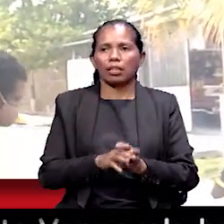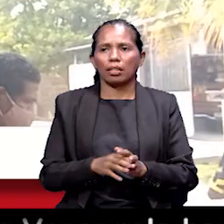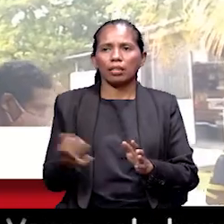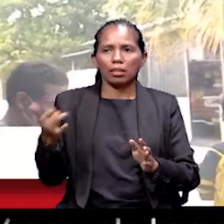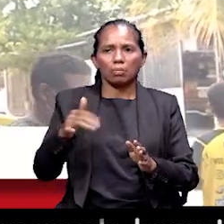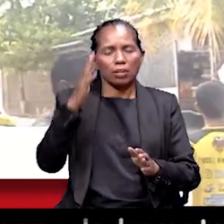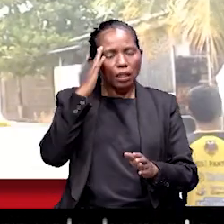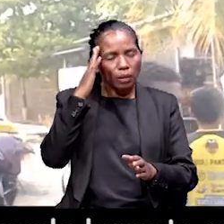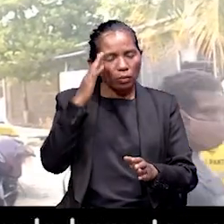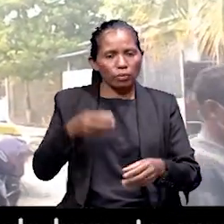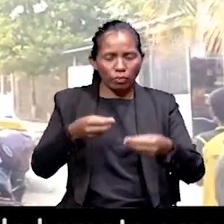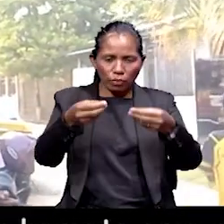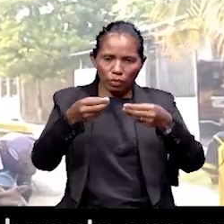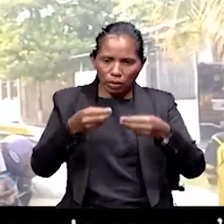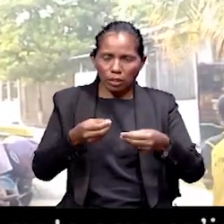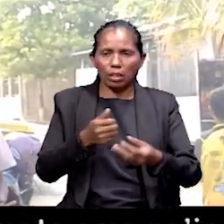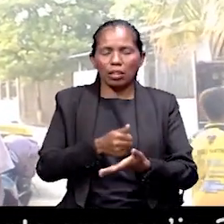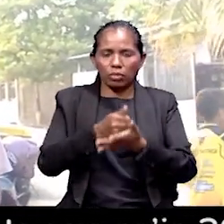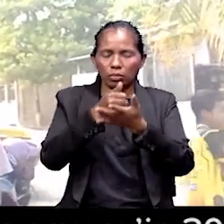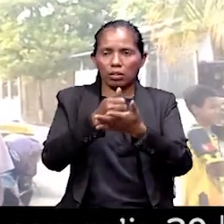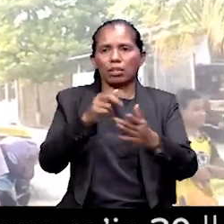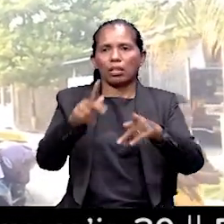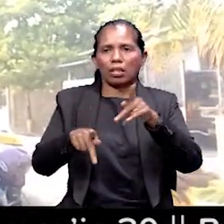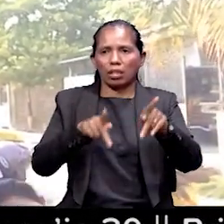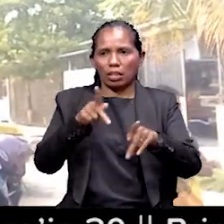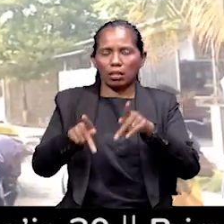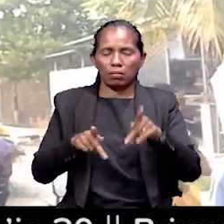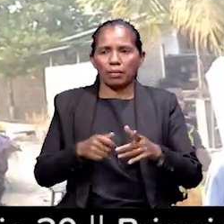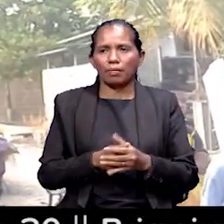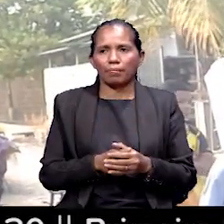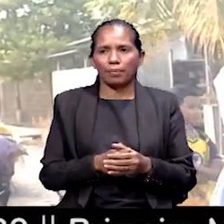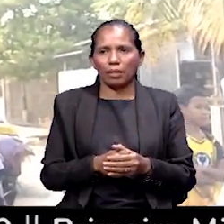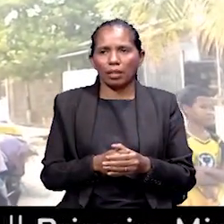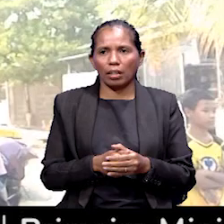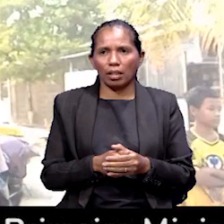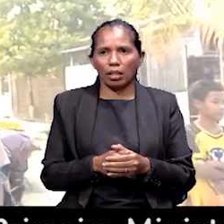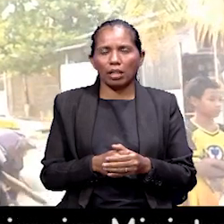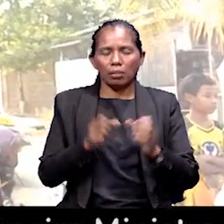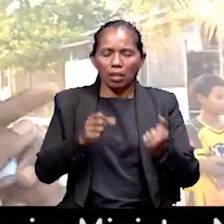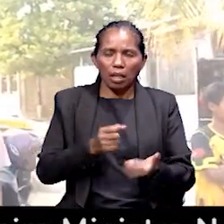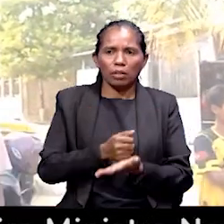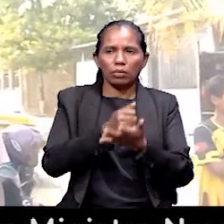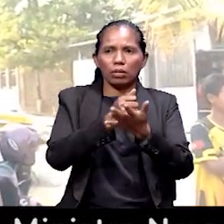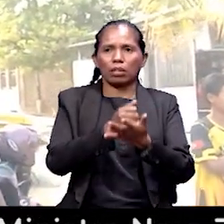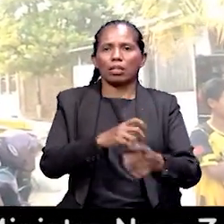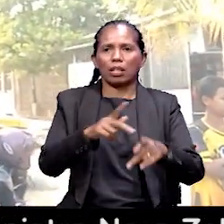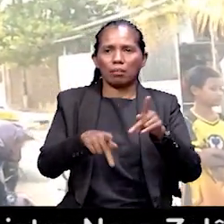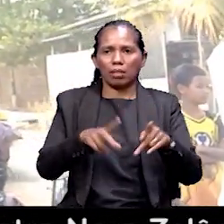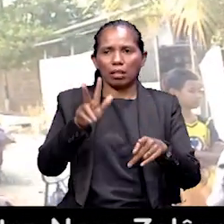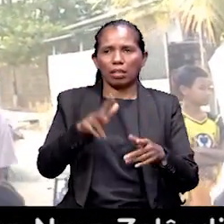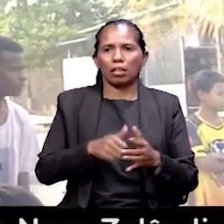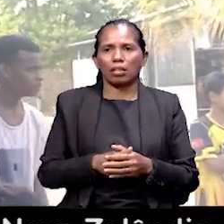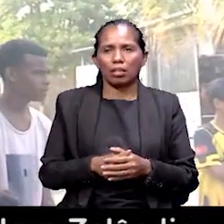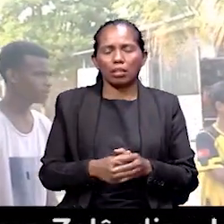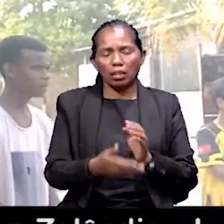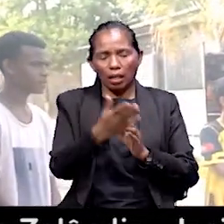sanung buat rumah. Para bele sustenta kara uma ba uma. Para nune bele sustenta ga. Emang yang kau nane san kara ida kar email